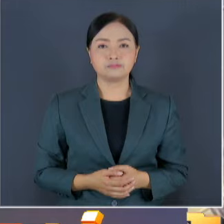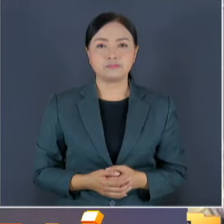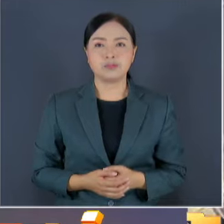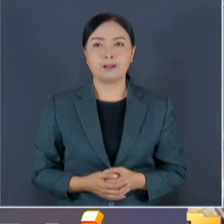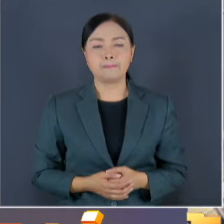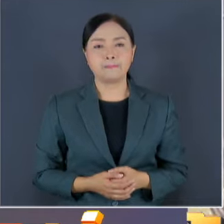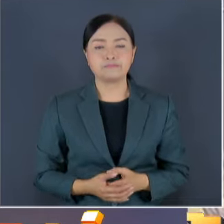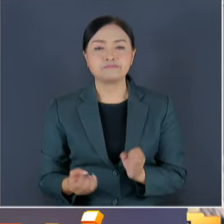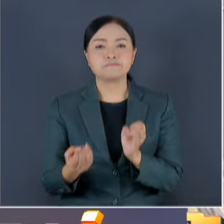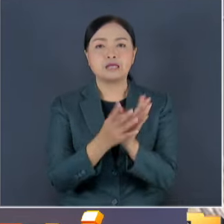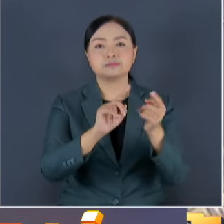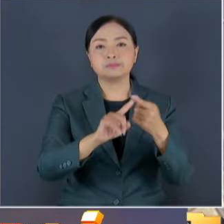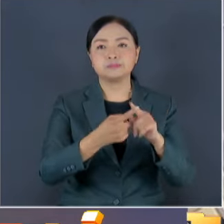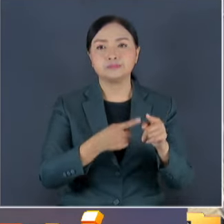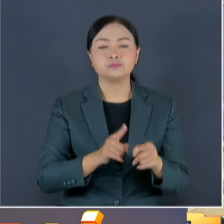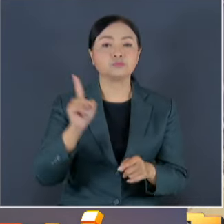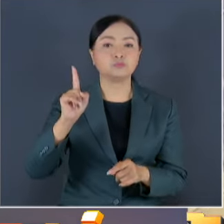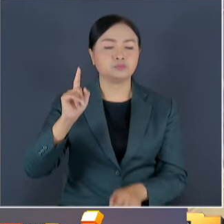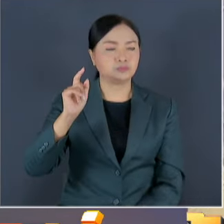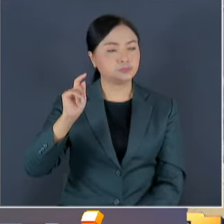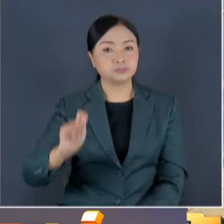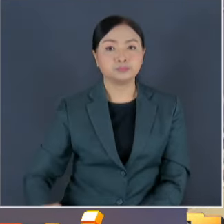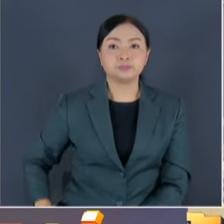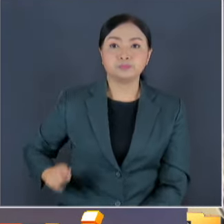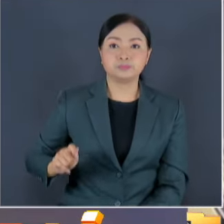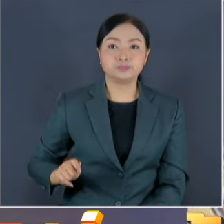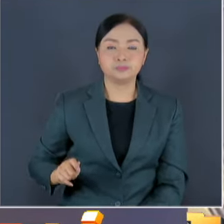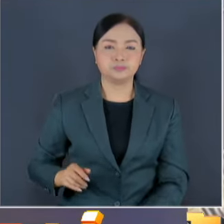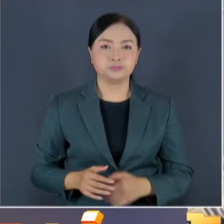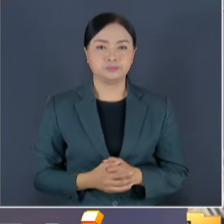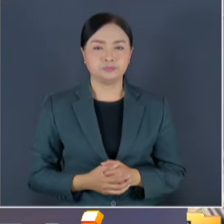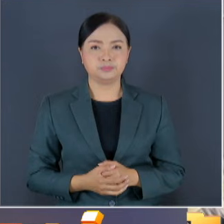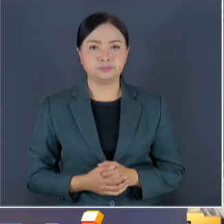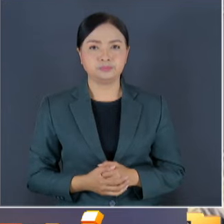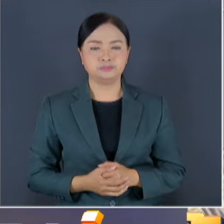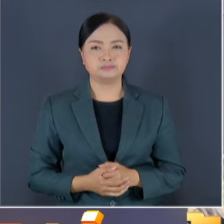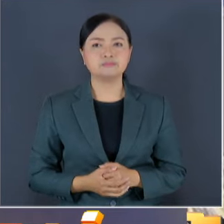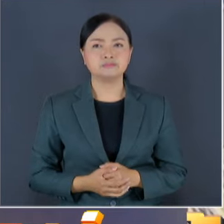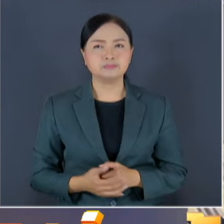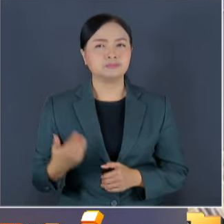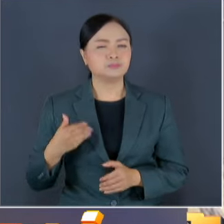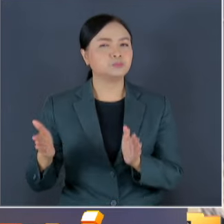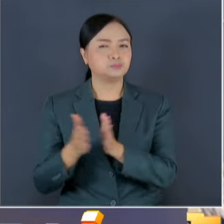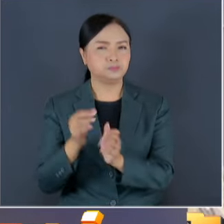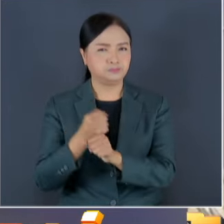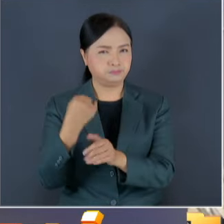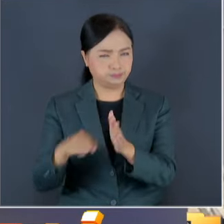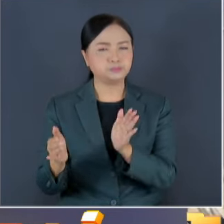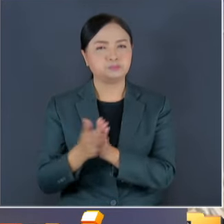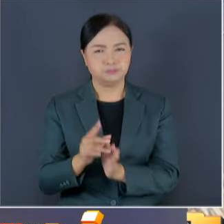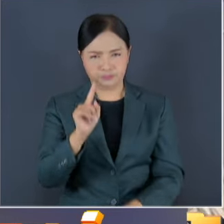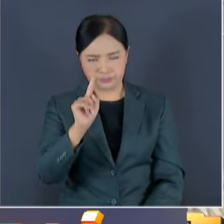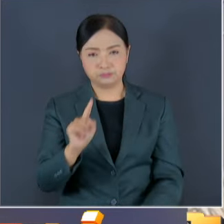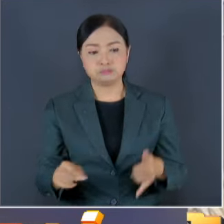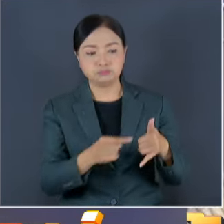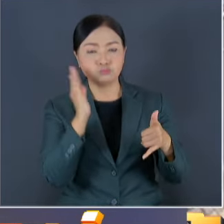เพื่อนของหวานเจี๊ยบที่ปอยเป็ดนะฮะอย่างที่เราเคยเล่าข่าวนี้ไปเนี่ยนะครับทางตำรวจบอกว่ายังมีผู้ร่วมก่อเหตุอีกหนึ่งรายครับนอกจาก